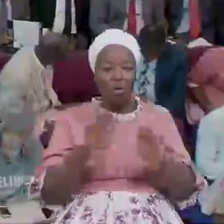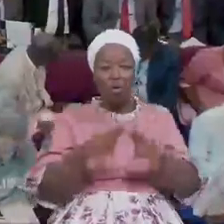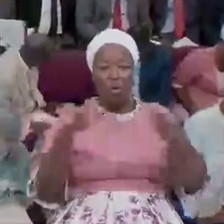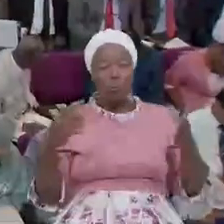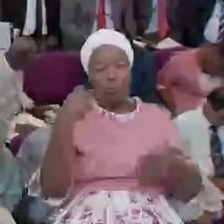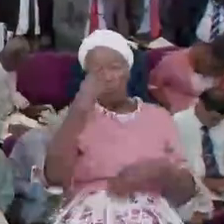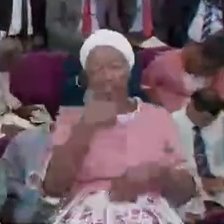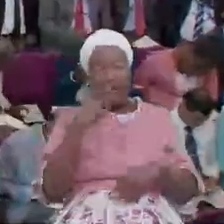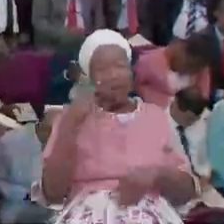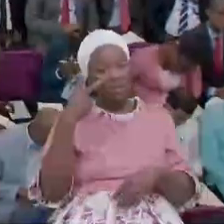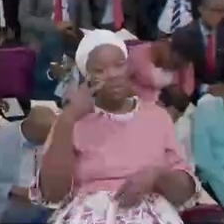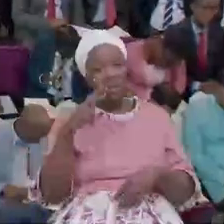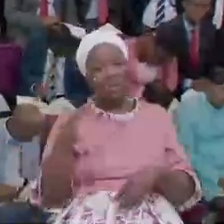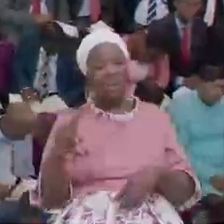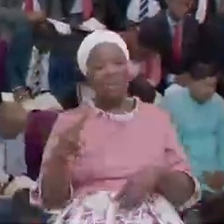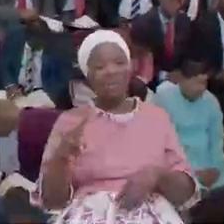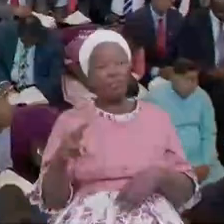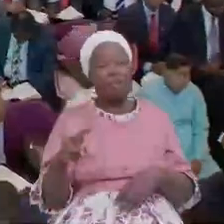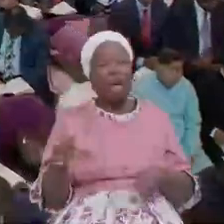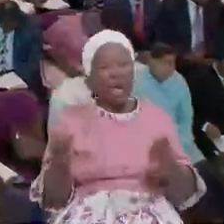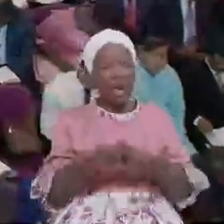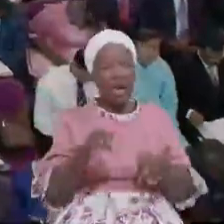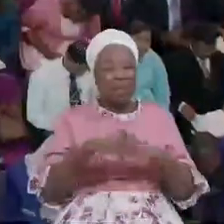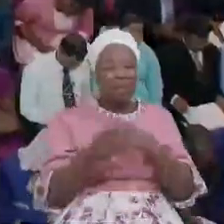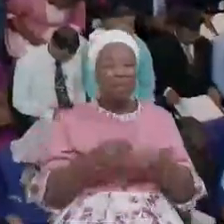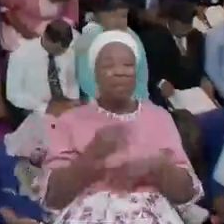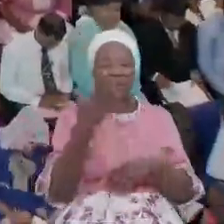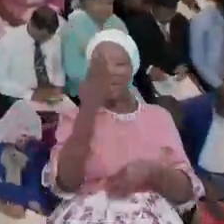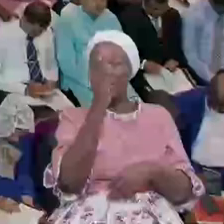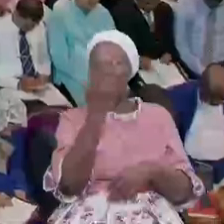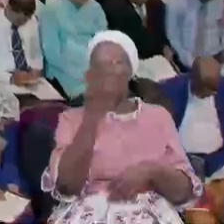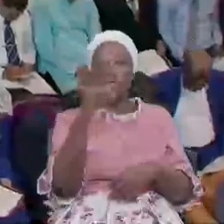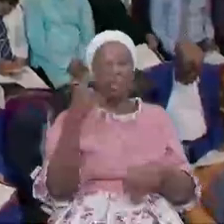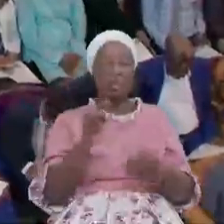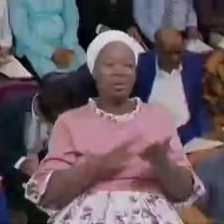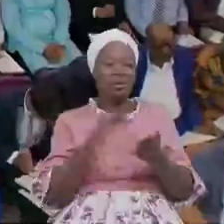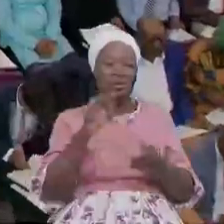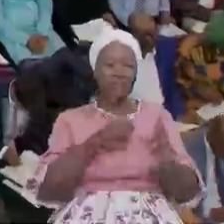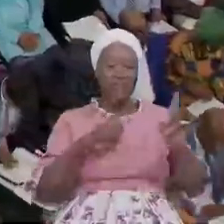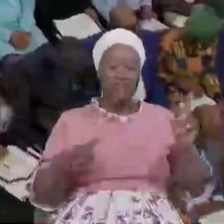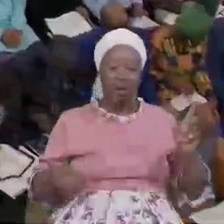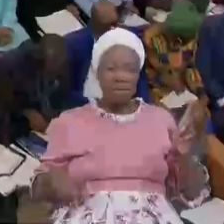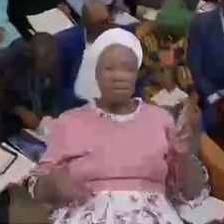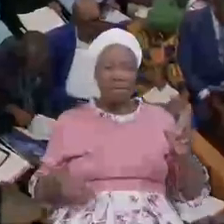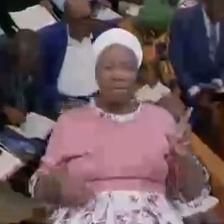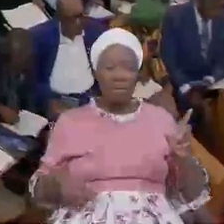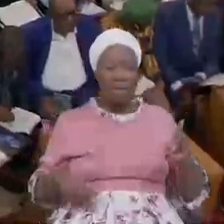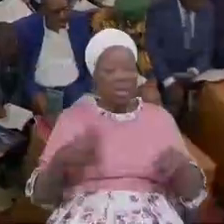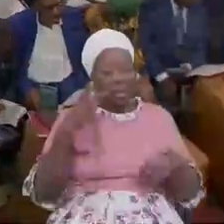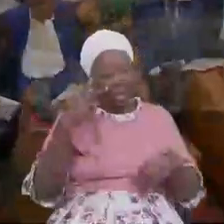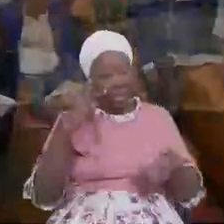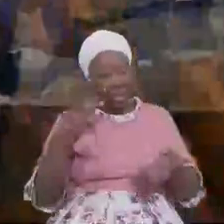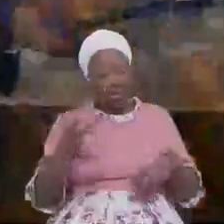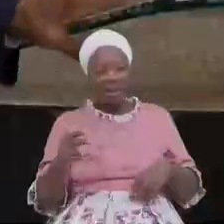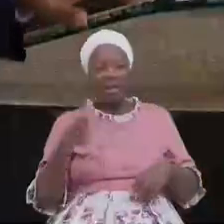Nous tous qui le visage découvert contemplons comme dans un miroir la gloire du Seigneur. Nous contemplons la